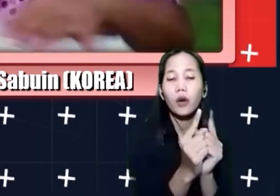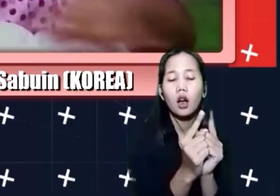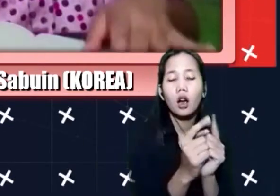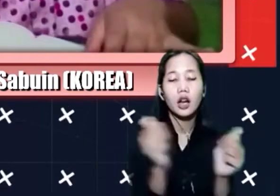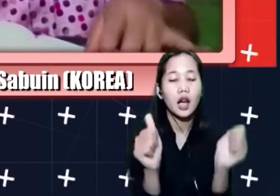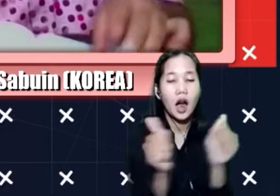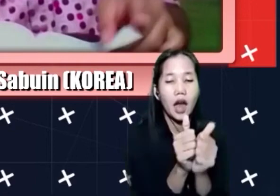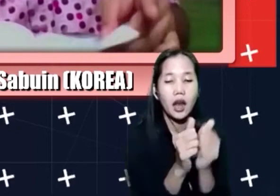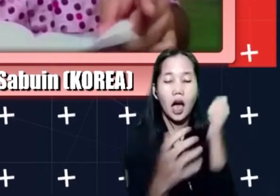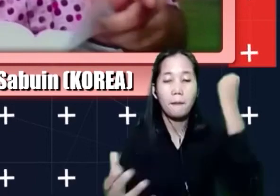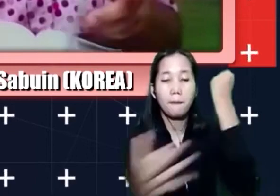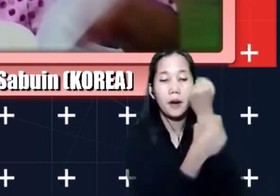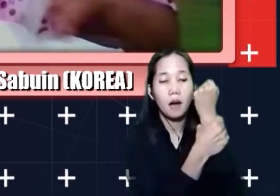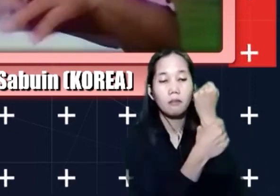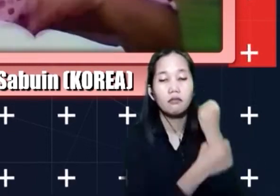Dalam Kejadian.